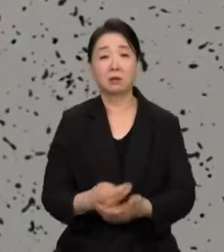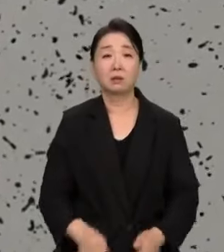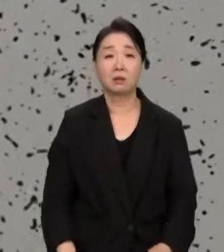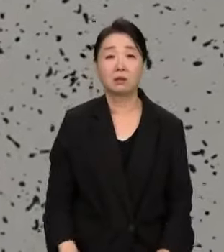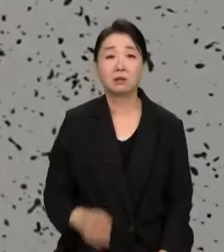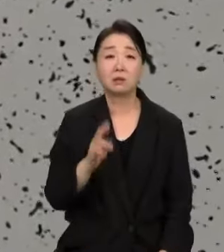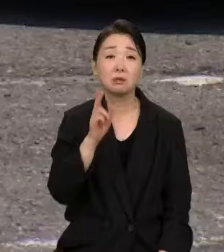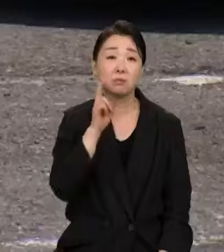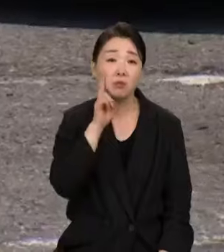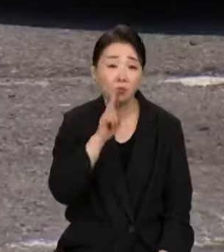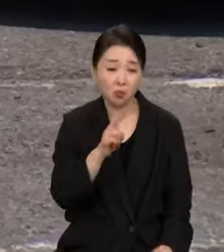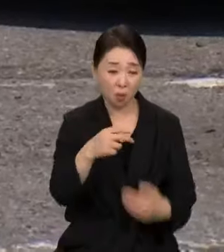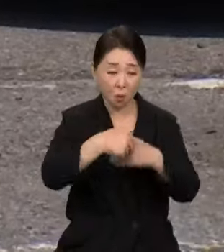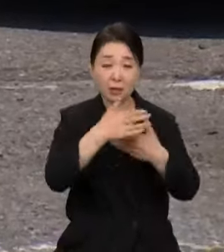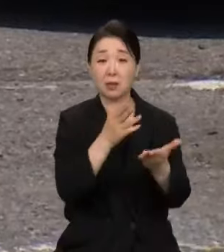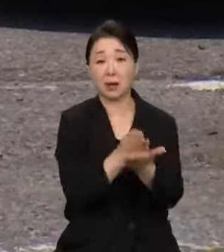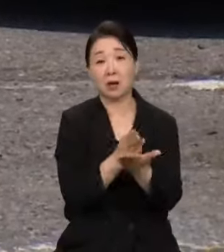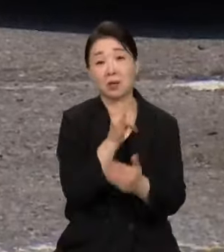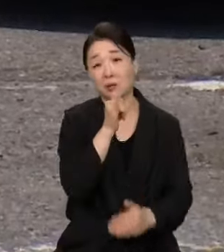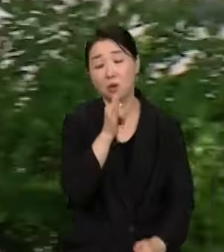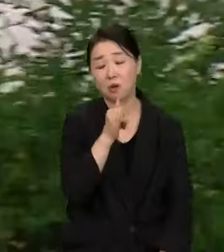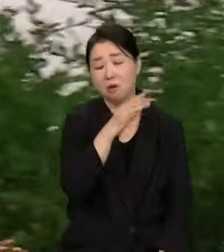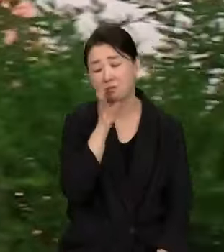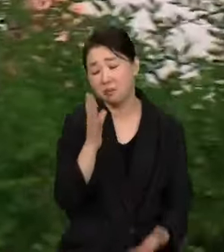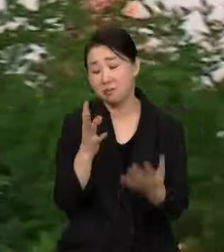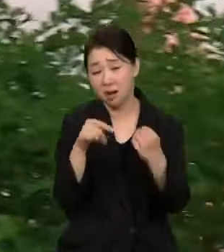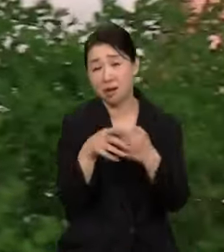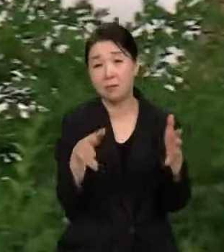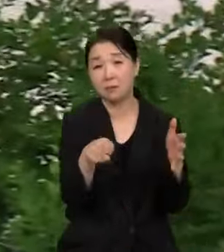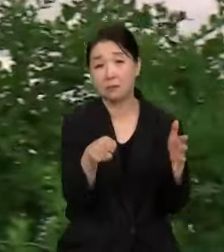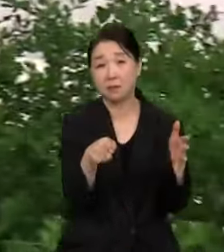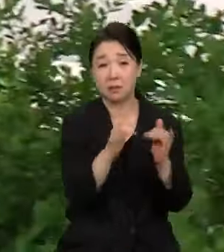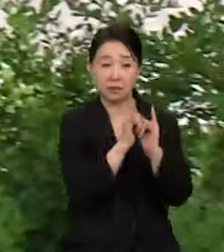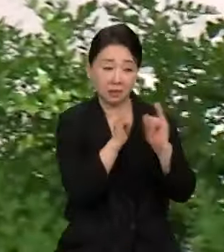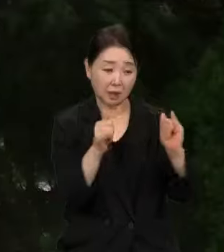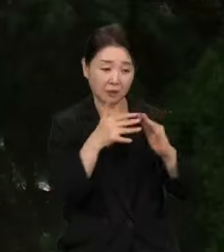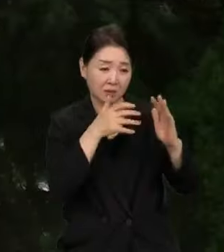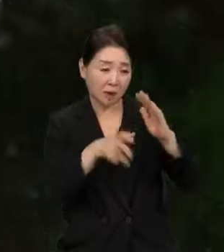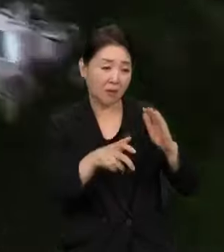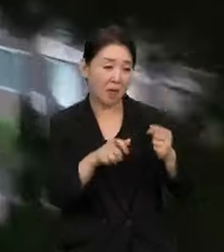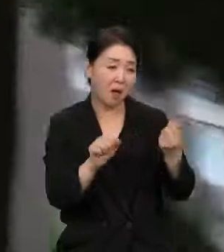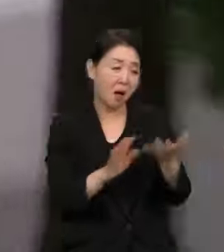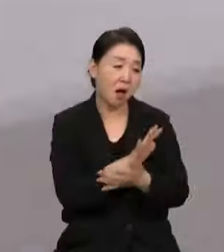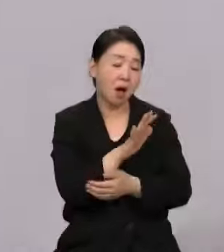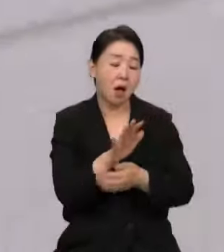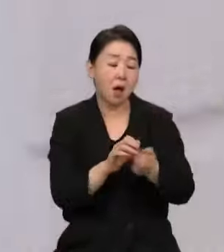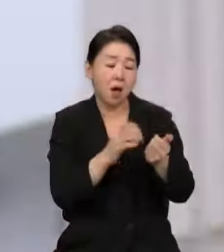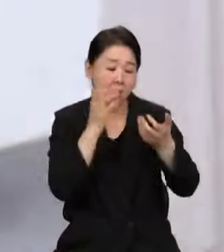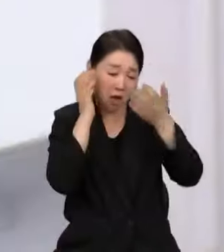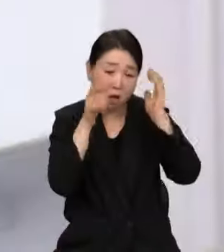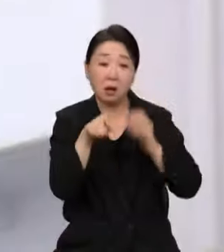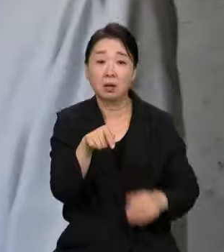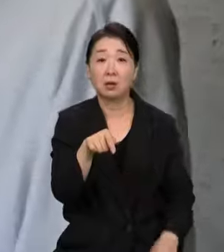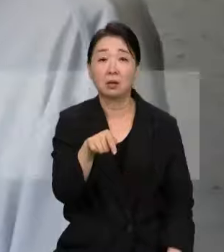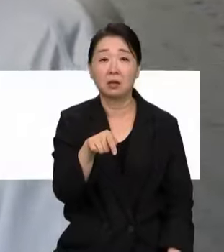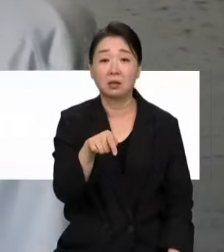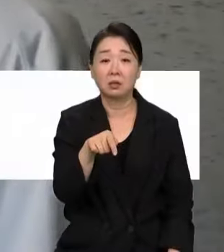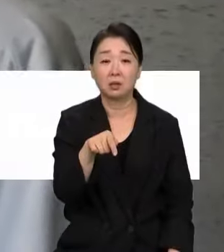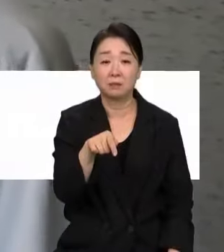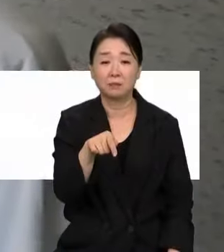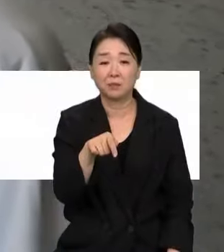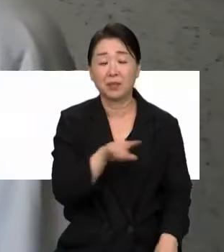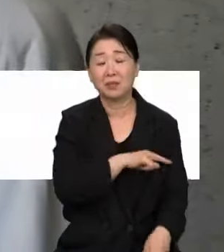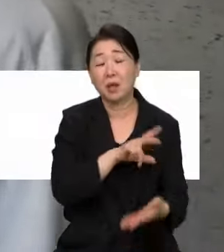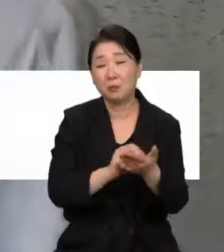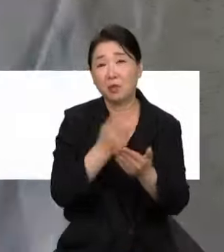중환자실에 있었습니다. 고령자가 많은 이 아파트. 주민들 집 안은 엉망이 되어가고 있습니다. 제일 문제가 음식물